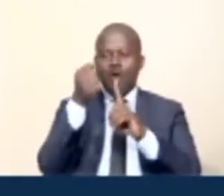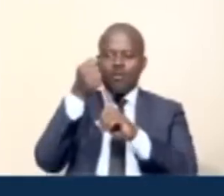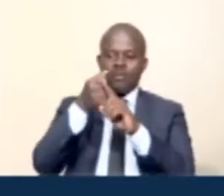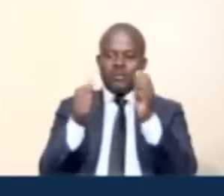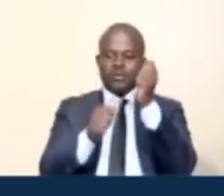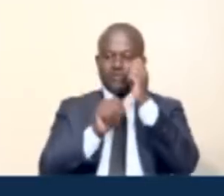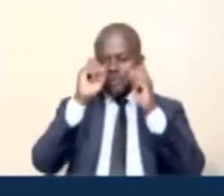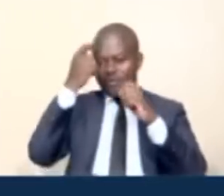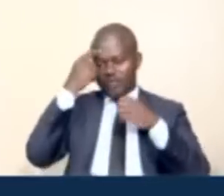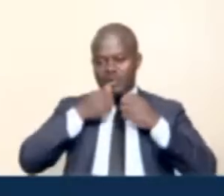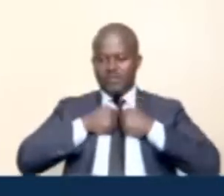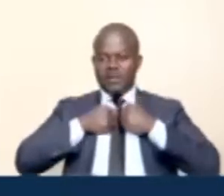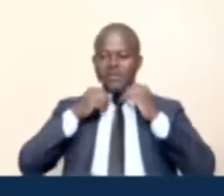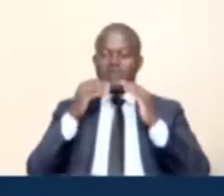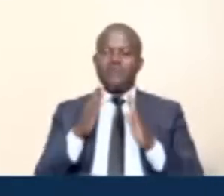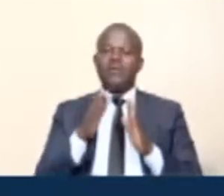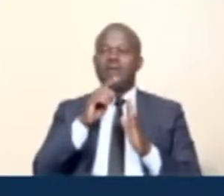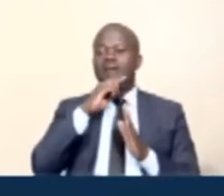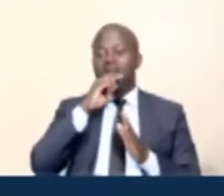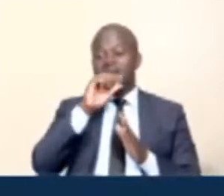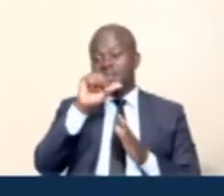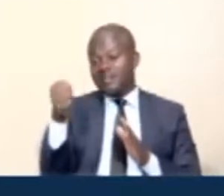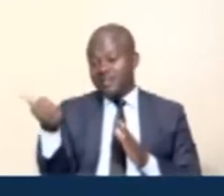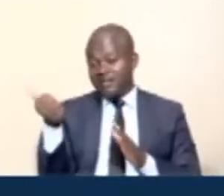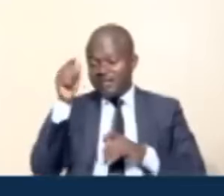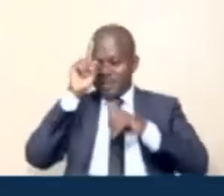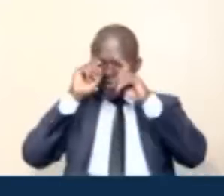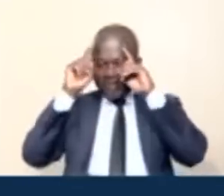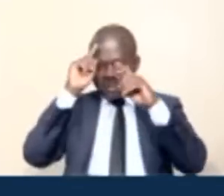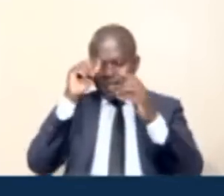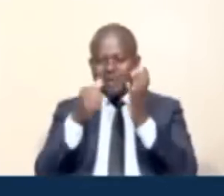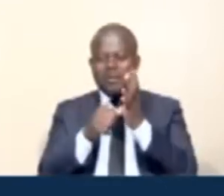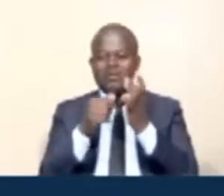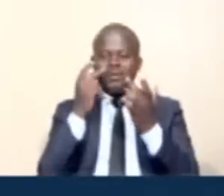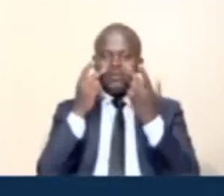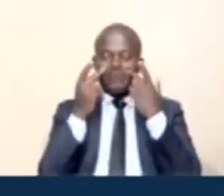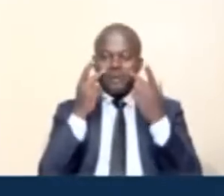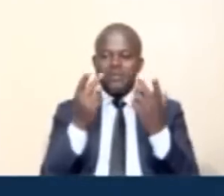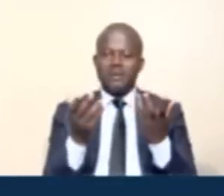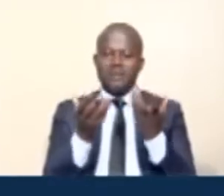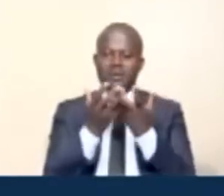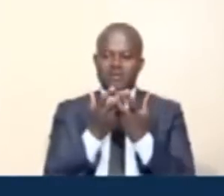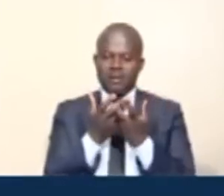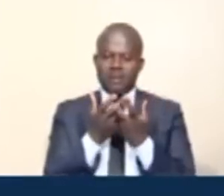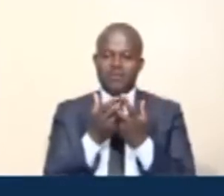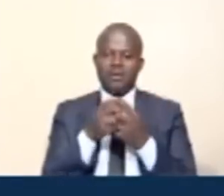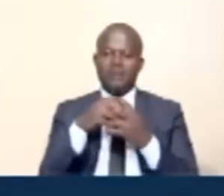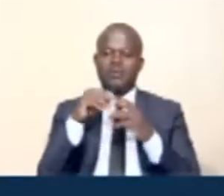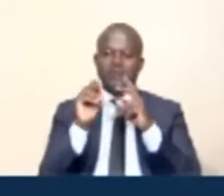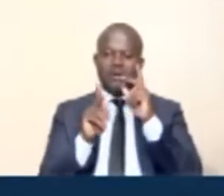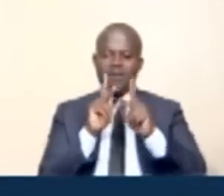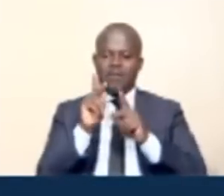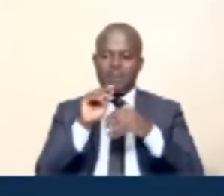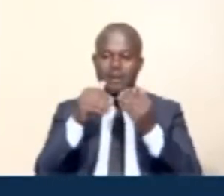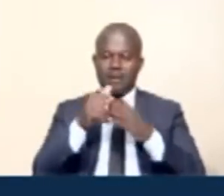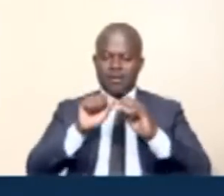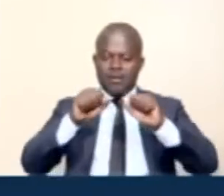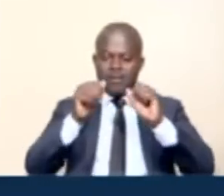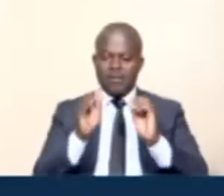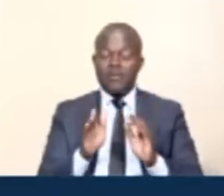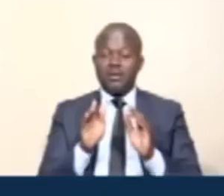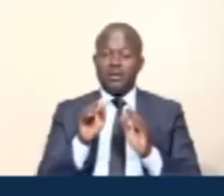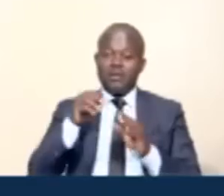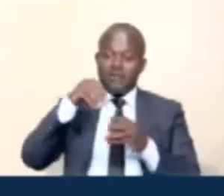wungirije wa guverinoma y'u Rwanda, hari ikindi abamotari bibaza, hari ibibazo bifatwa bijyanye n'aba bantu batwara za moto